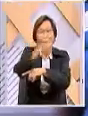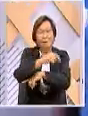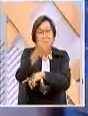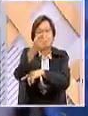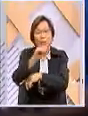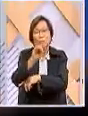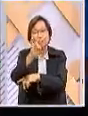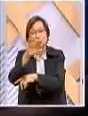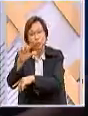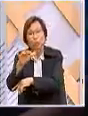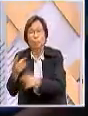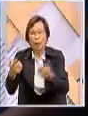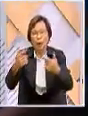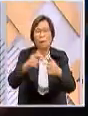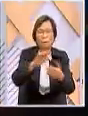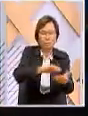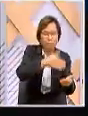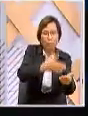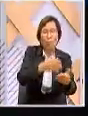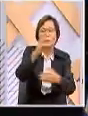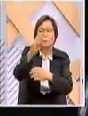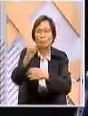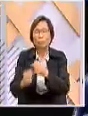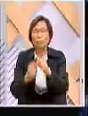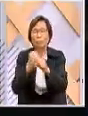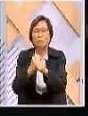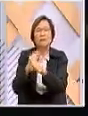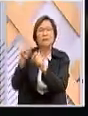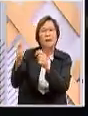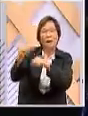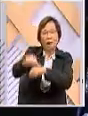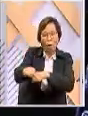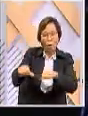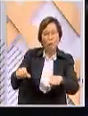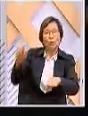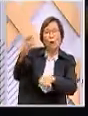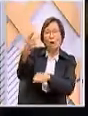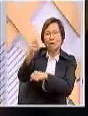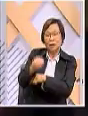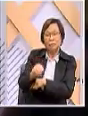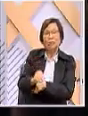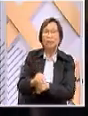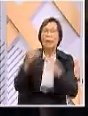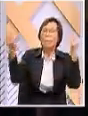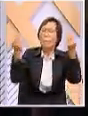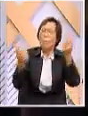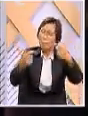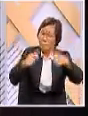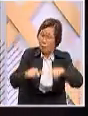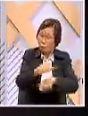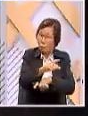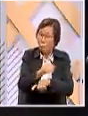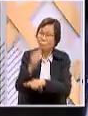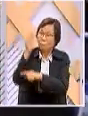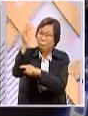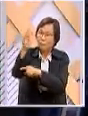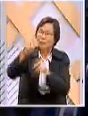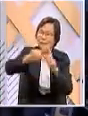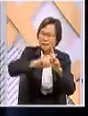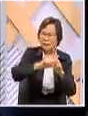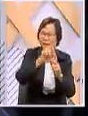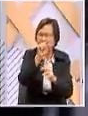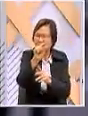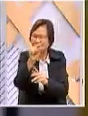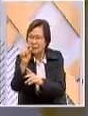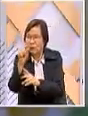RTM ke-60 yang akan berlangsung di Auditorium Perdana Angkasa Puri. Majlis sambutan dan juga aturusannya itu akan berlangsung dan juga akan digerakkan buat